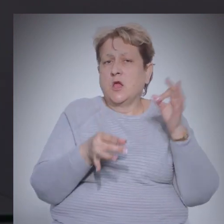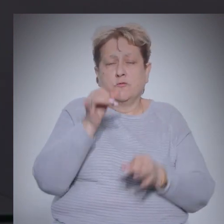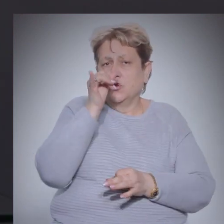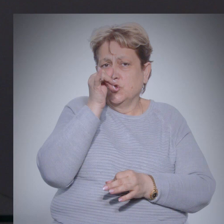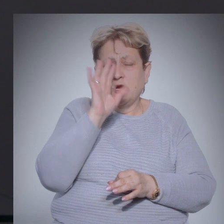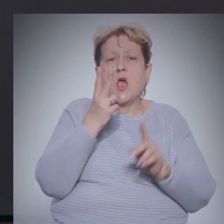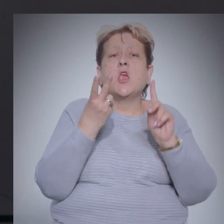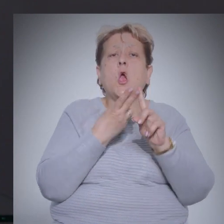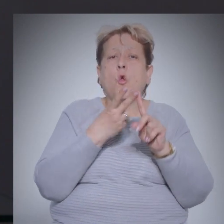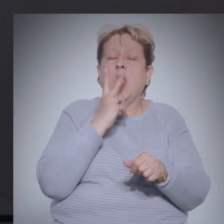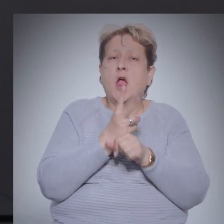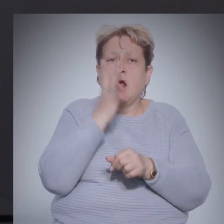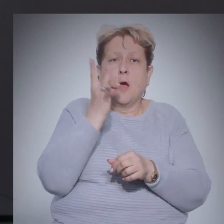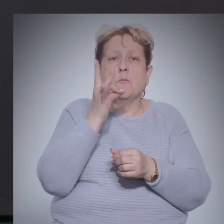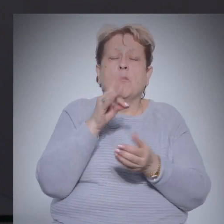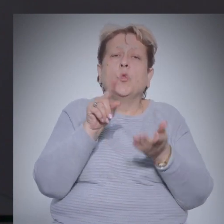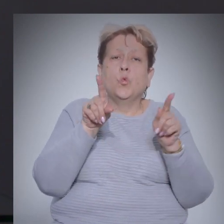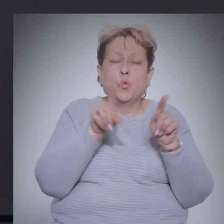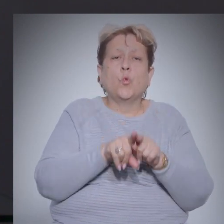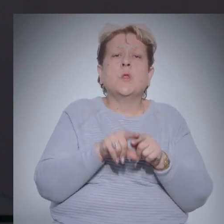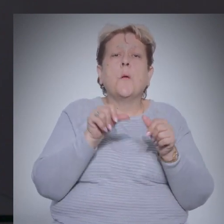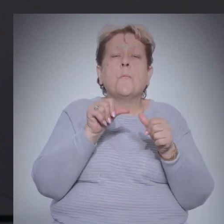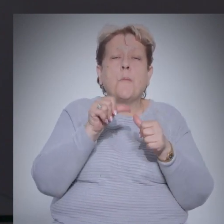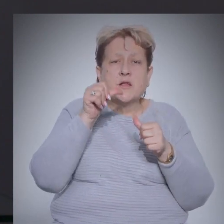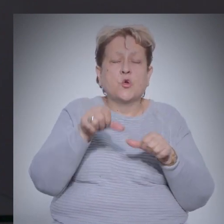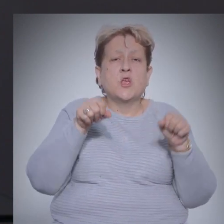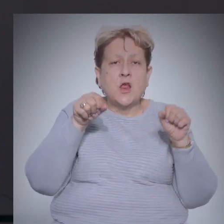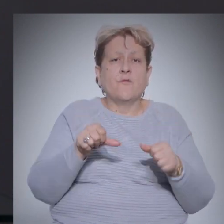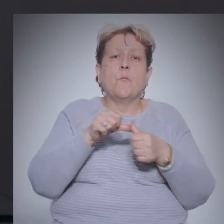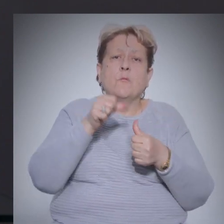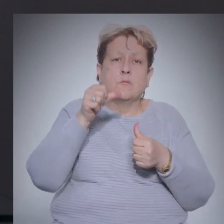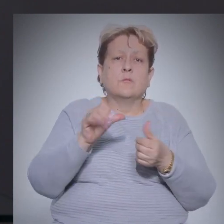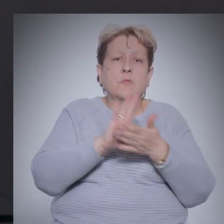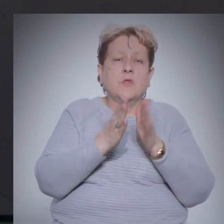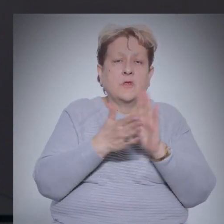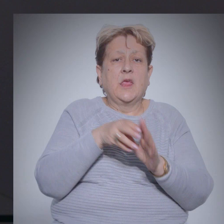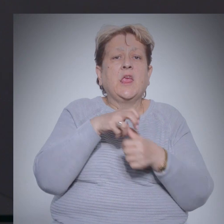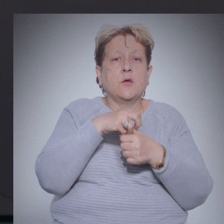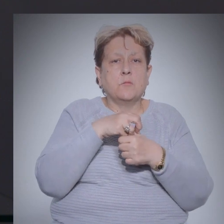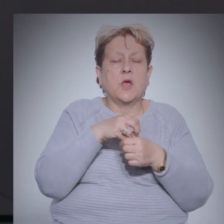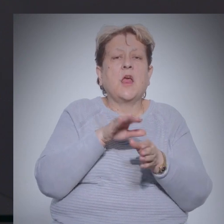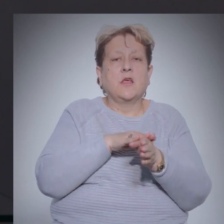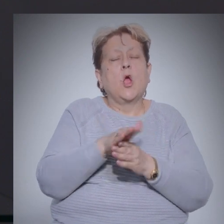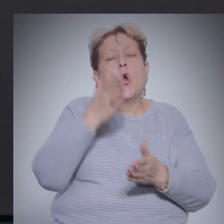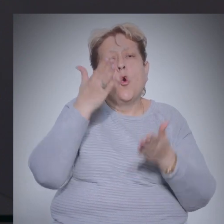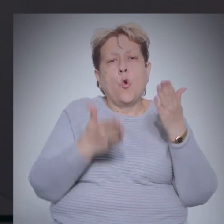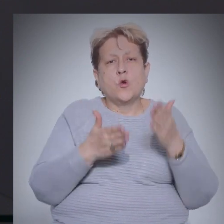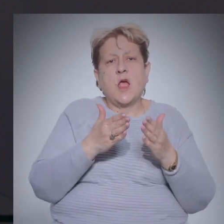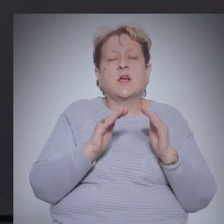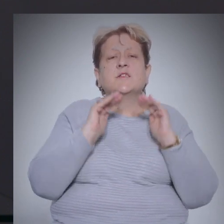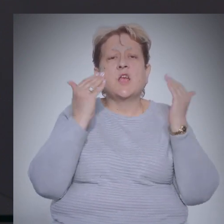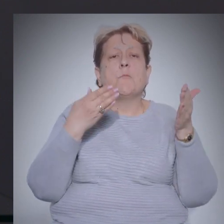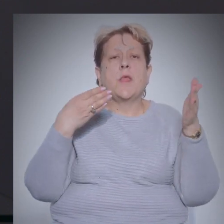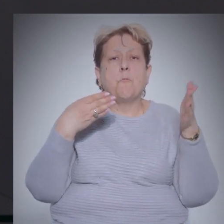որինակ դատավորը չի կարող եկրորդ անգամ այդ նույն բացարող իրանքիս բացարություն նախատեսող հիմքերը կիրարել